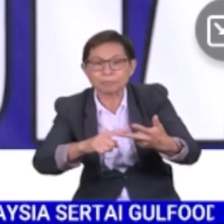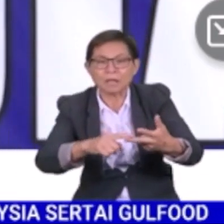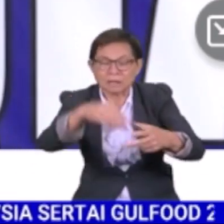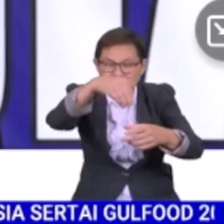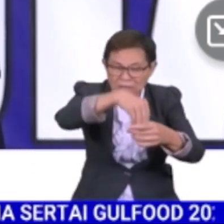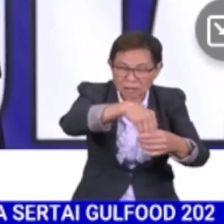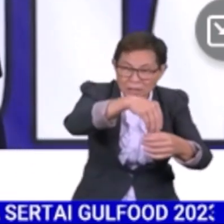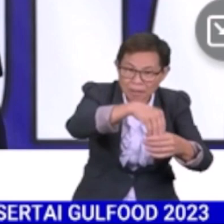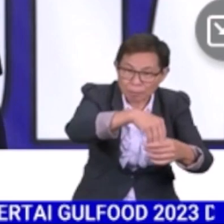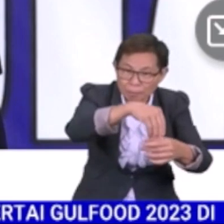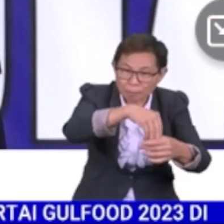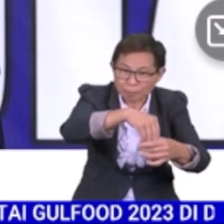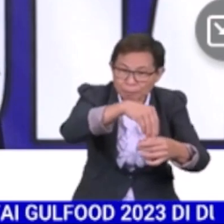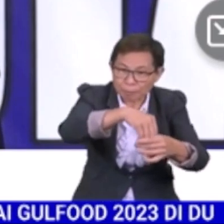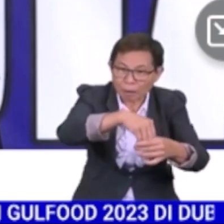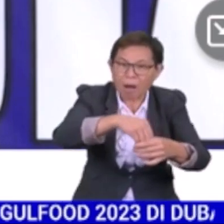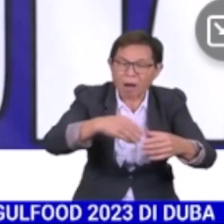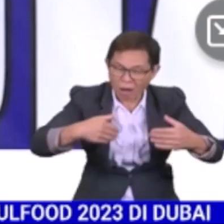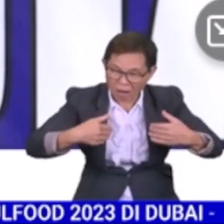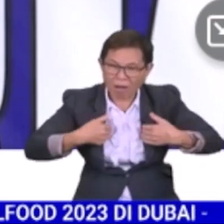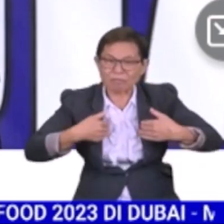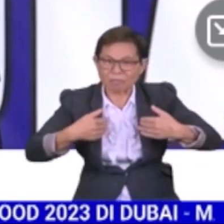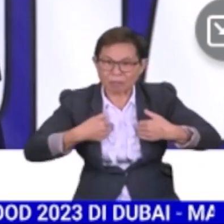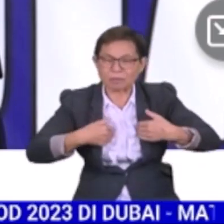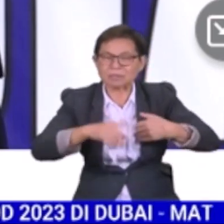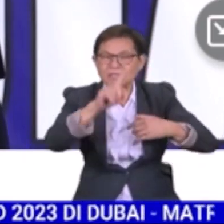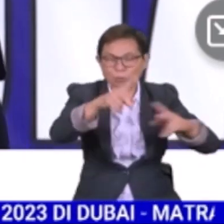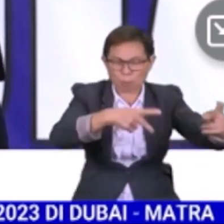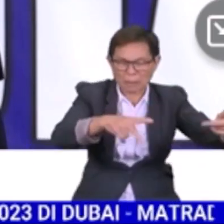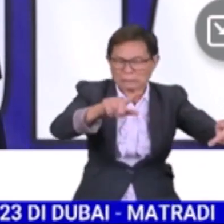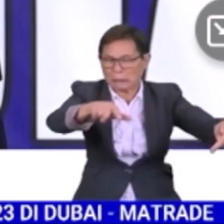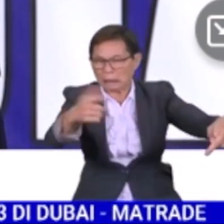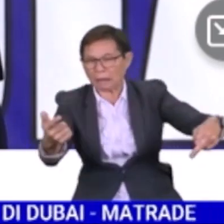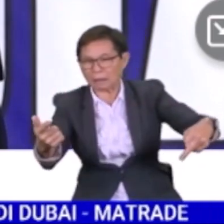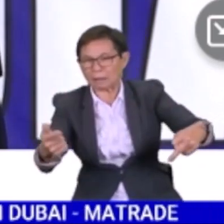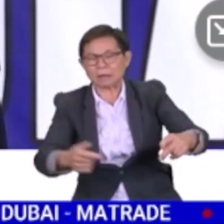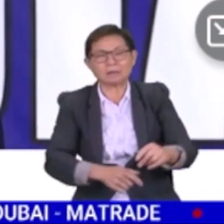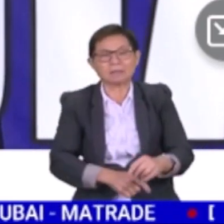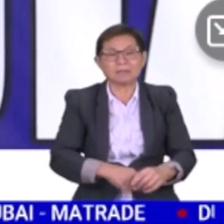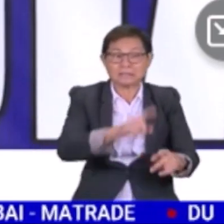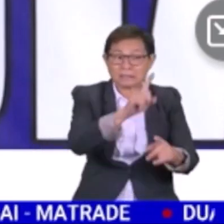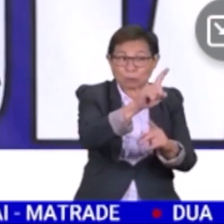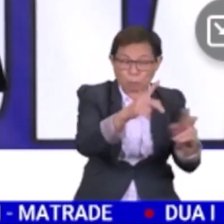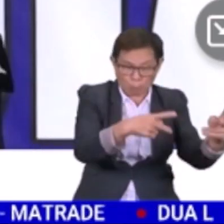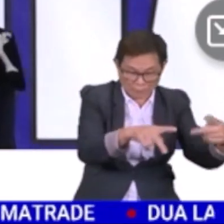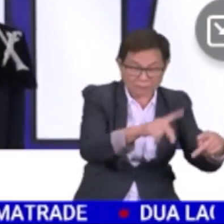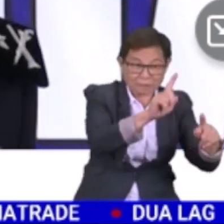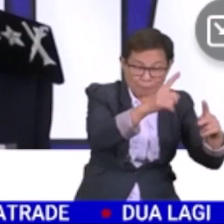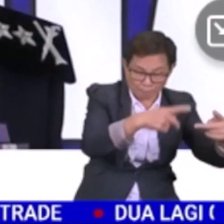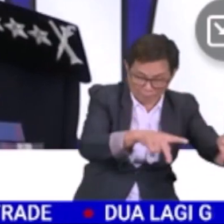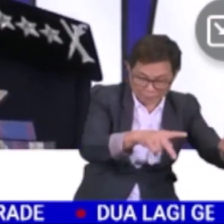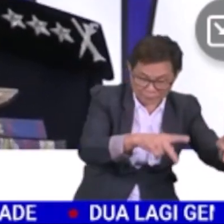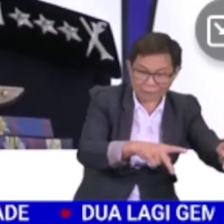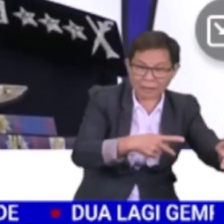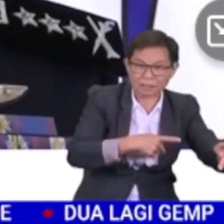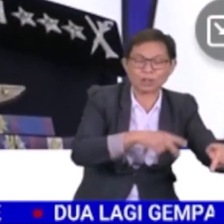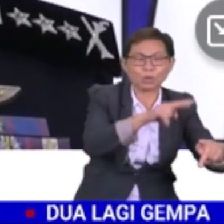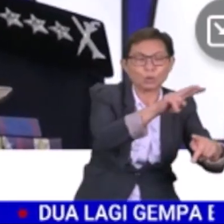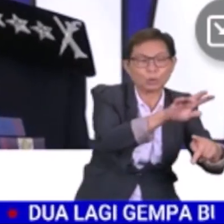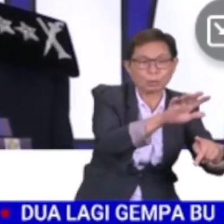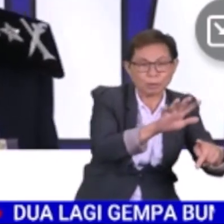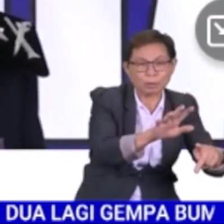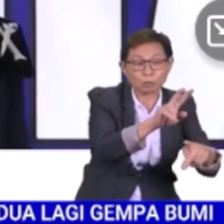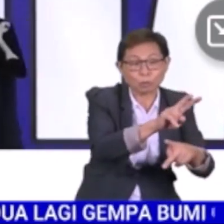dan di dalamnya mengandungi satu plastik lain, dan setiap plastik ini ada